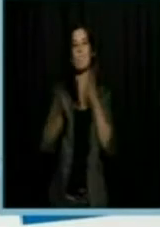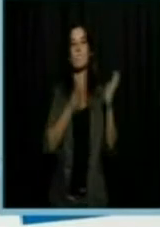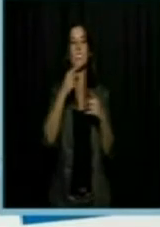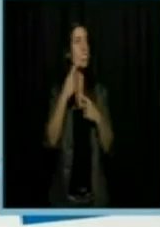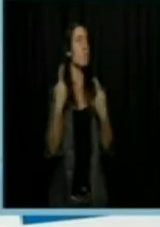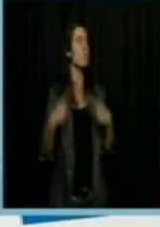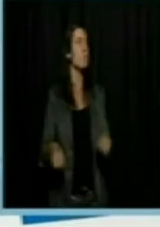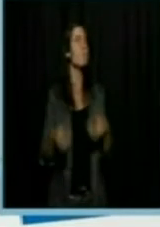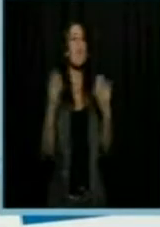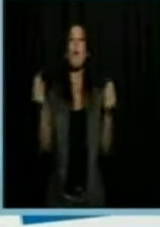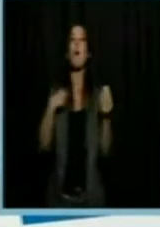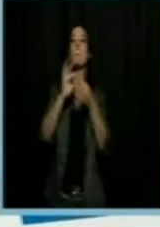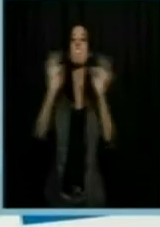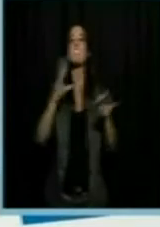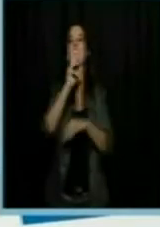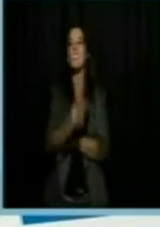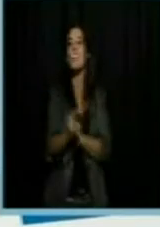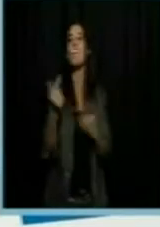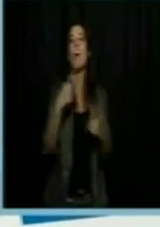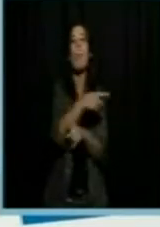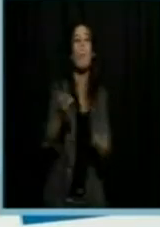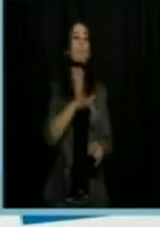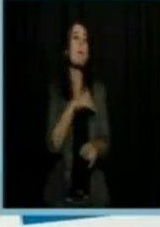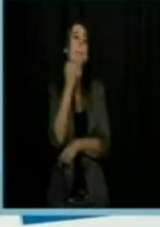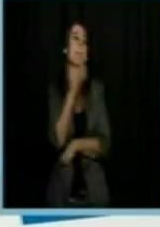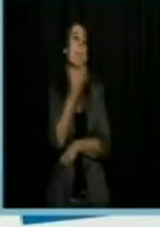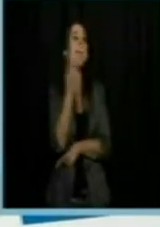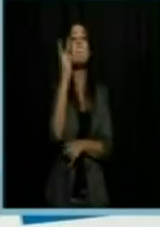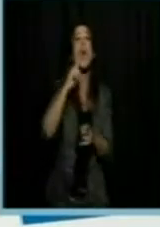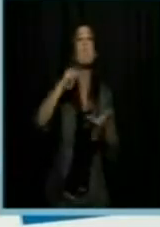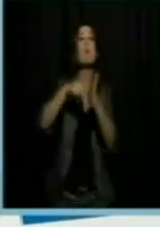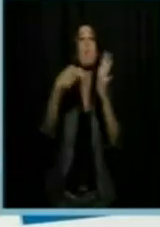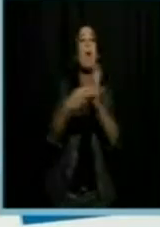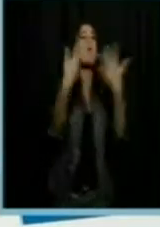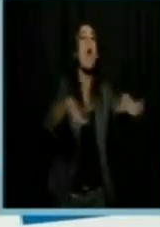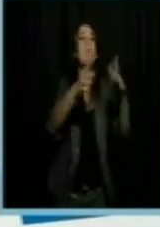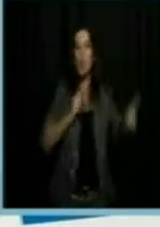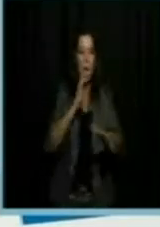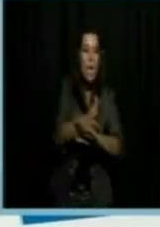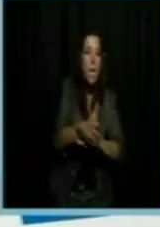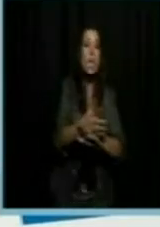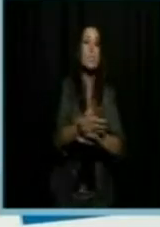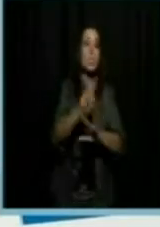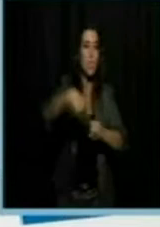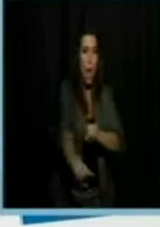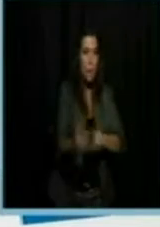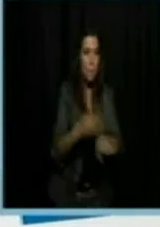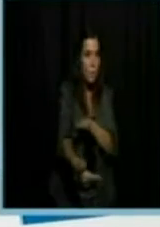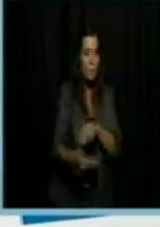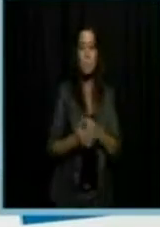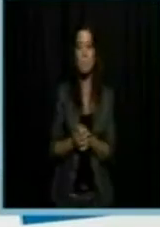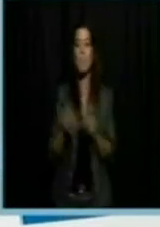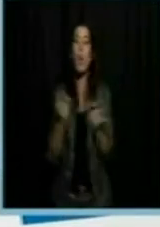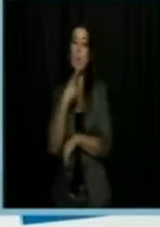E i ragazzi ridevano di solito, perché dicevo che il problema è che arriviamo sempre dopo quando succedono i problemi. La legalità deve essere il preservativo